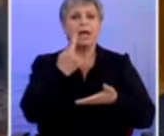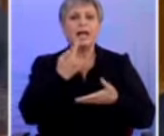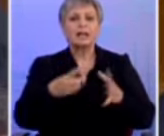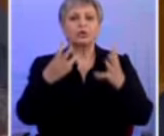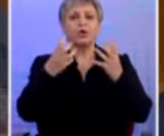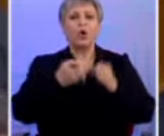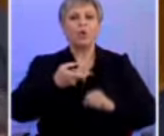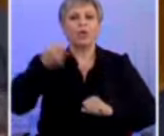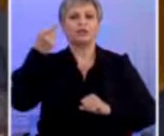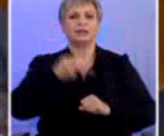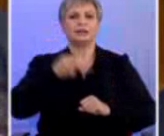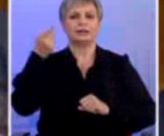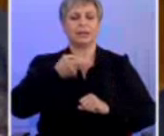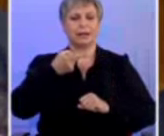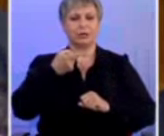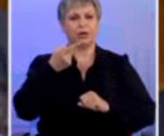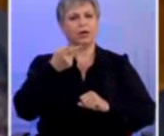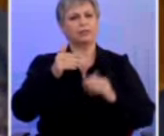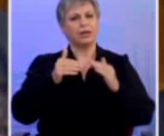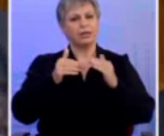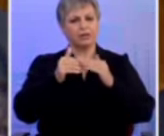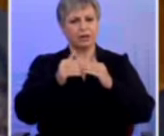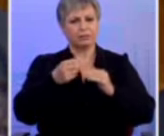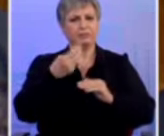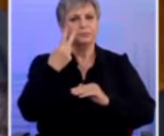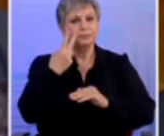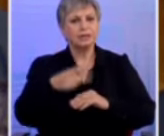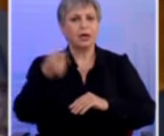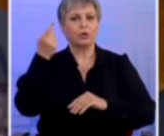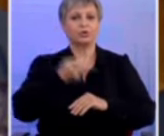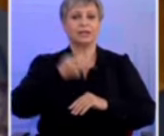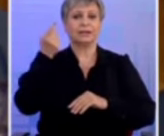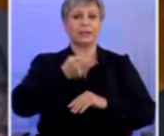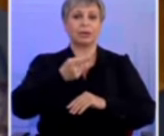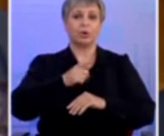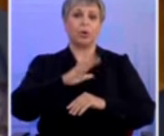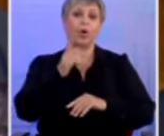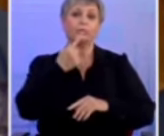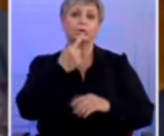και προσεγγίζει πλέον τα 200% του ΑΕΠ σύμφωνα με την έκθεση της Διεθνούς Νομισματικού Ταμείου,